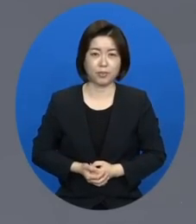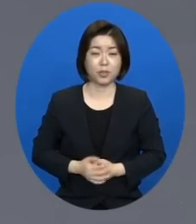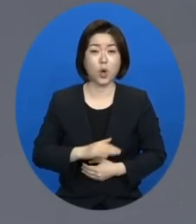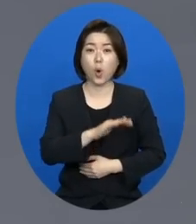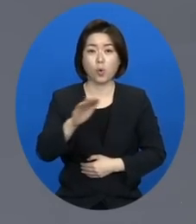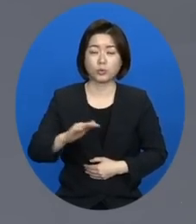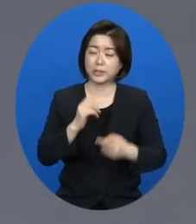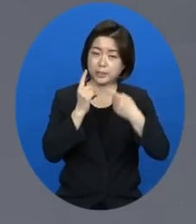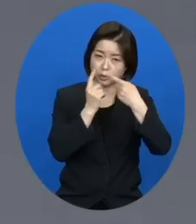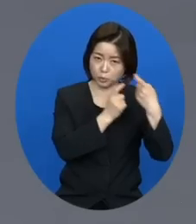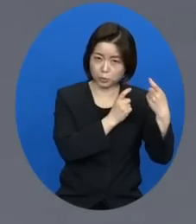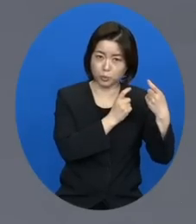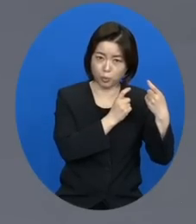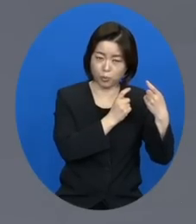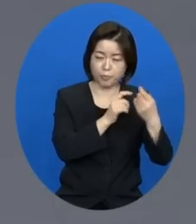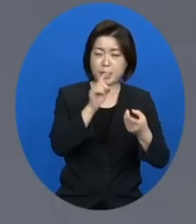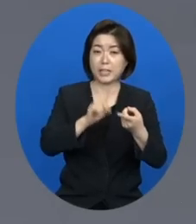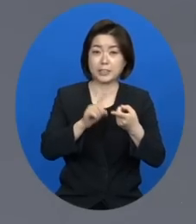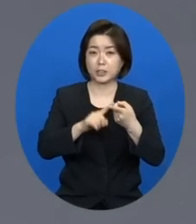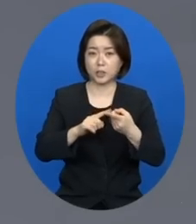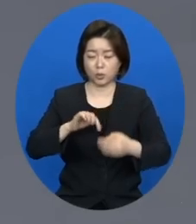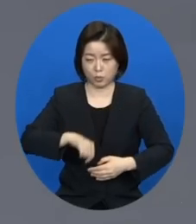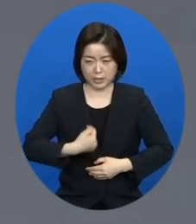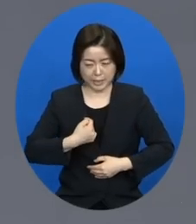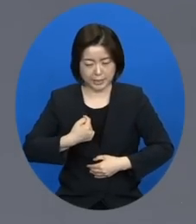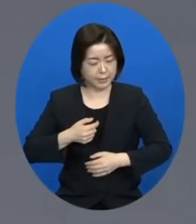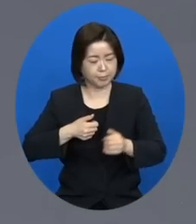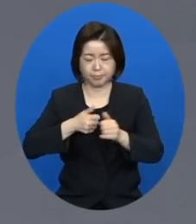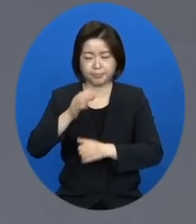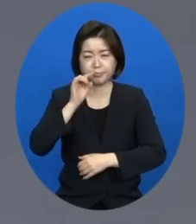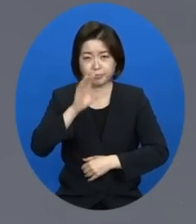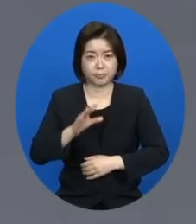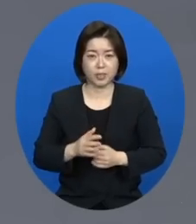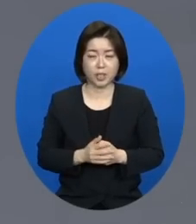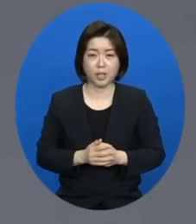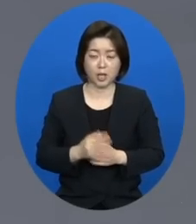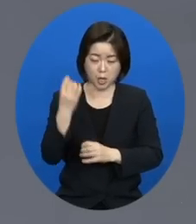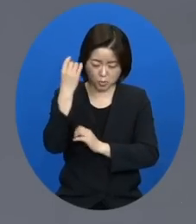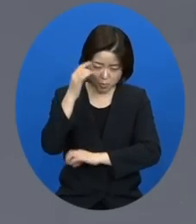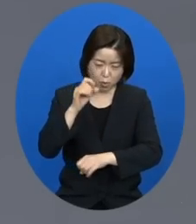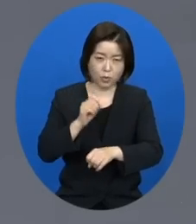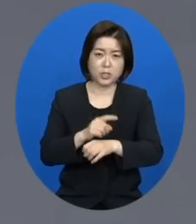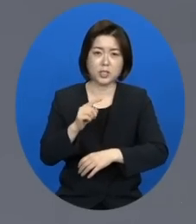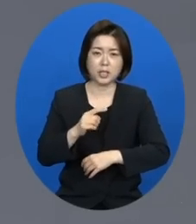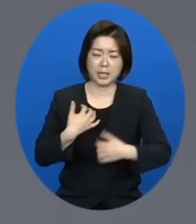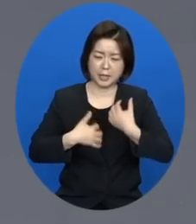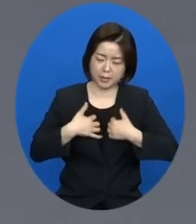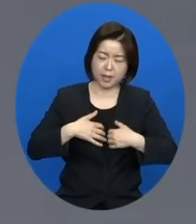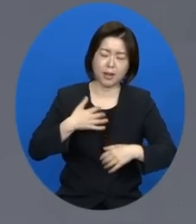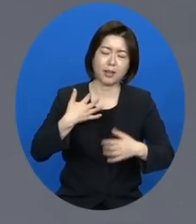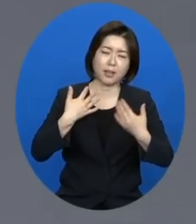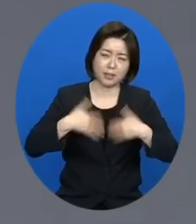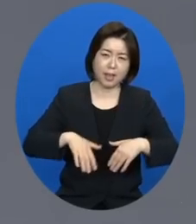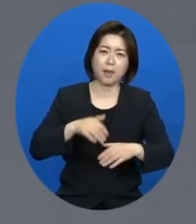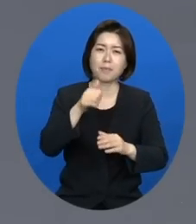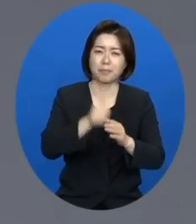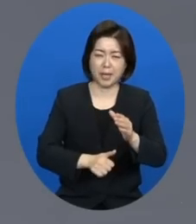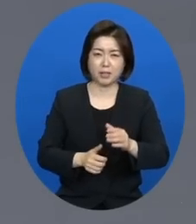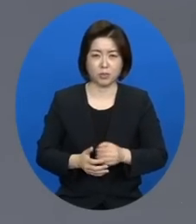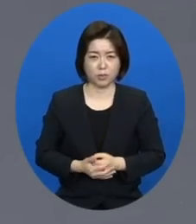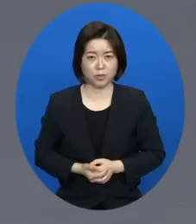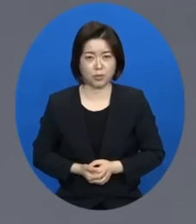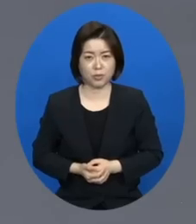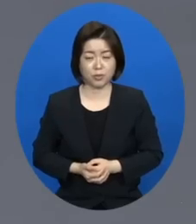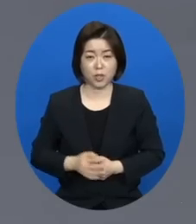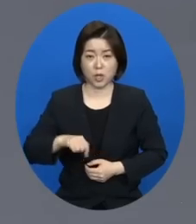우리는 유혹을 그대로 우리 자신을 이길 수가 없어요. 우리는 본성이 쾌락에 약합니다.